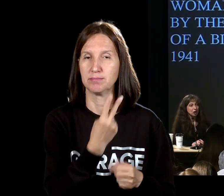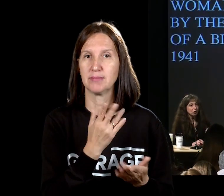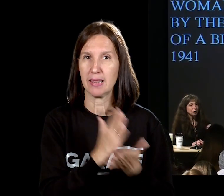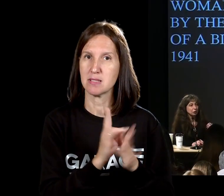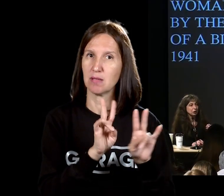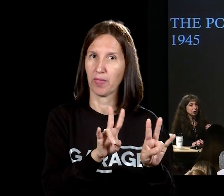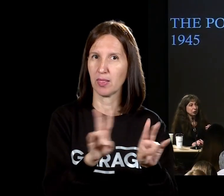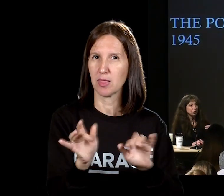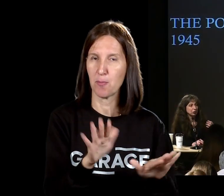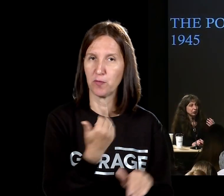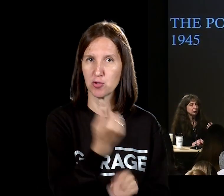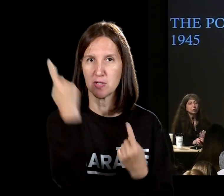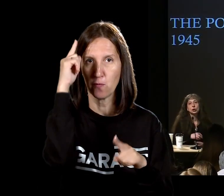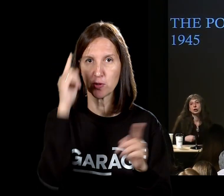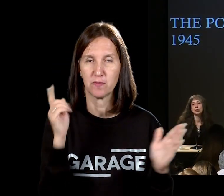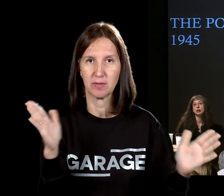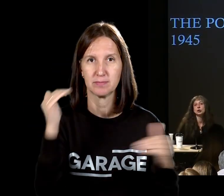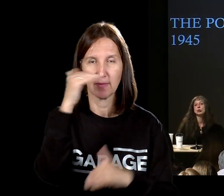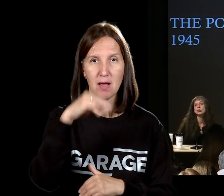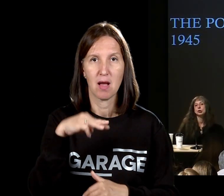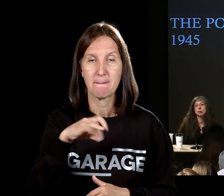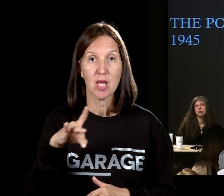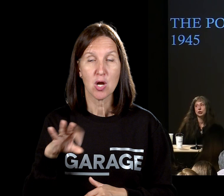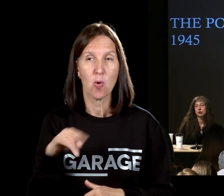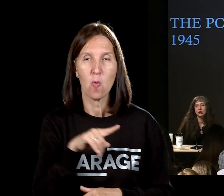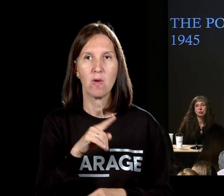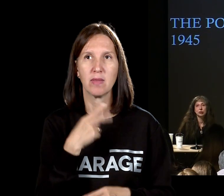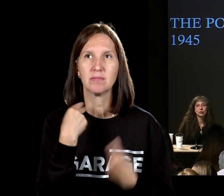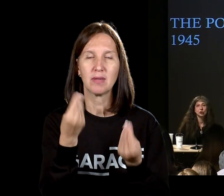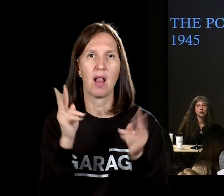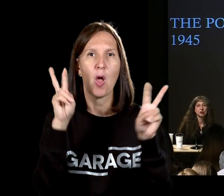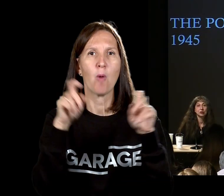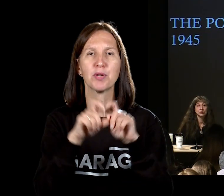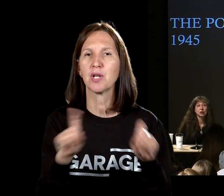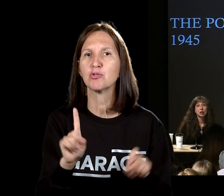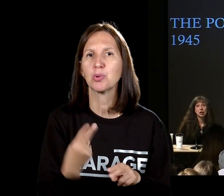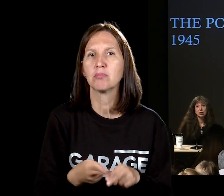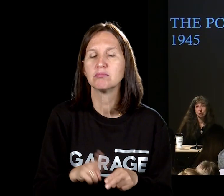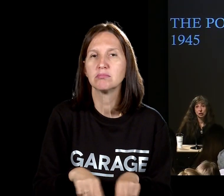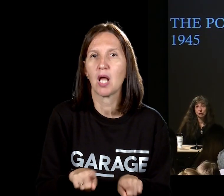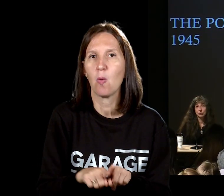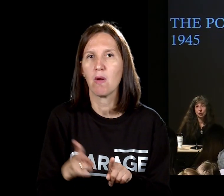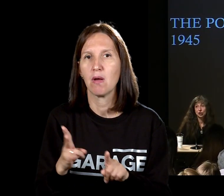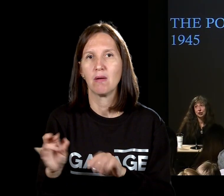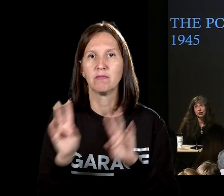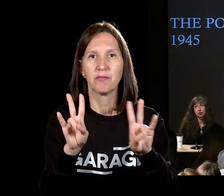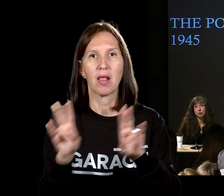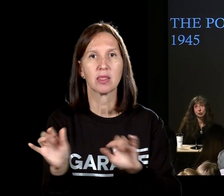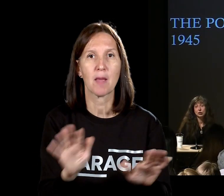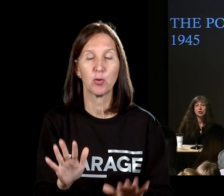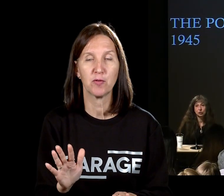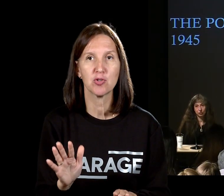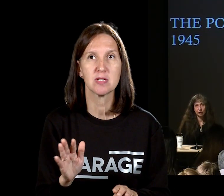Миро, у него он дает замечательное определение, что такое неподвижность. Да, неподвижность – это